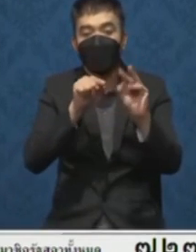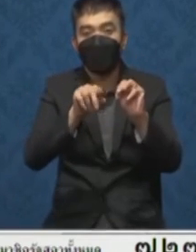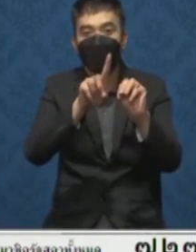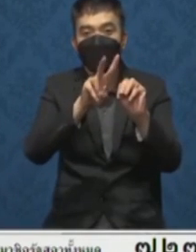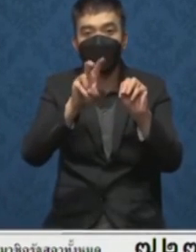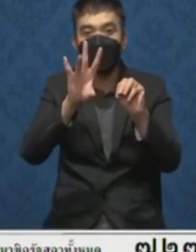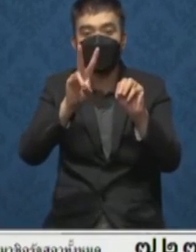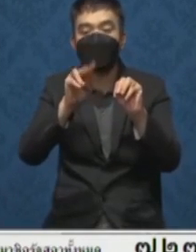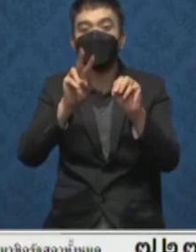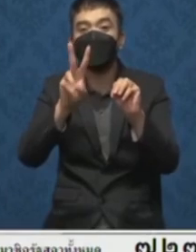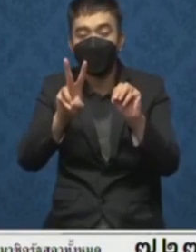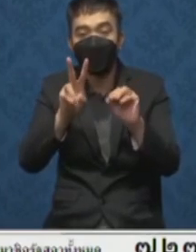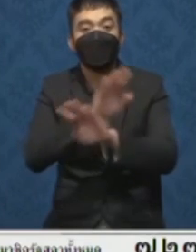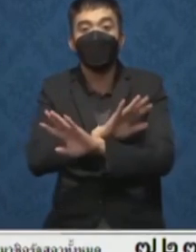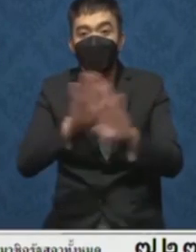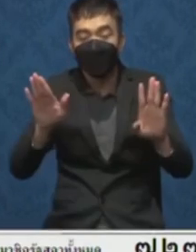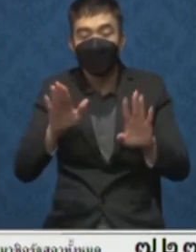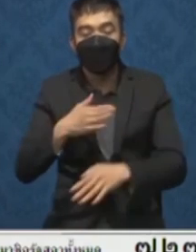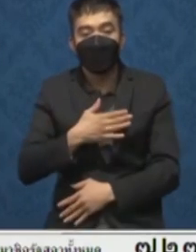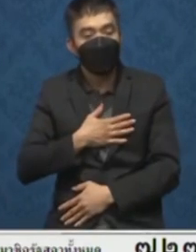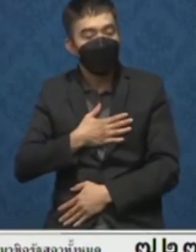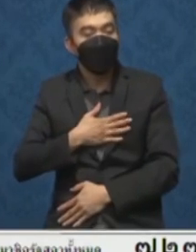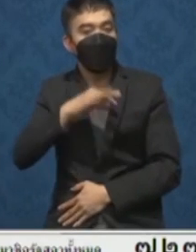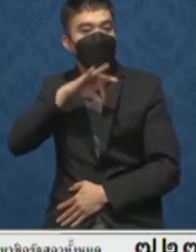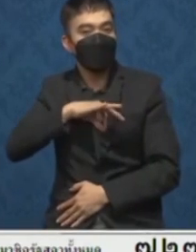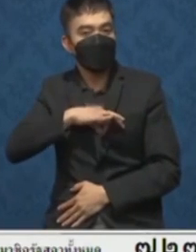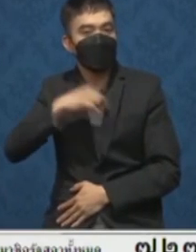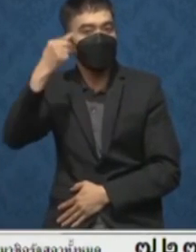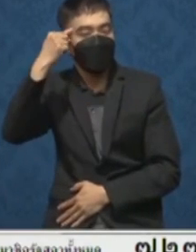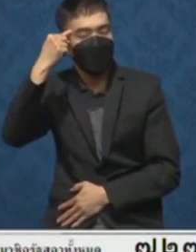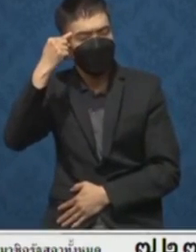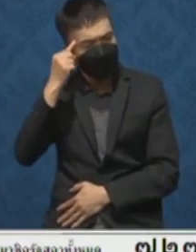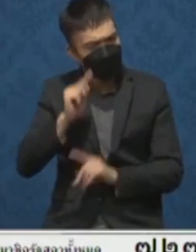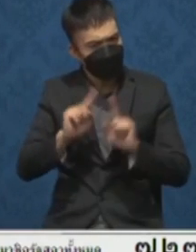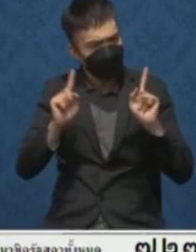ท่ประทานครับจะให้ผมมีคามเห็นเป็อื่นได้อย่ไรครับ